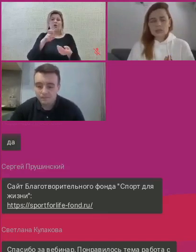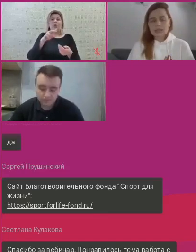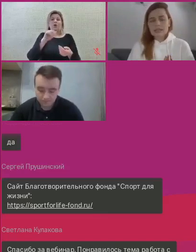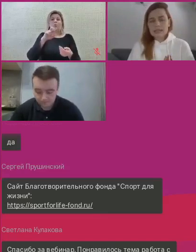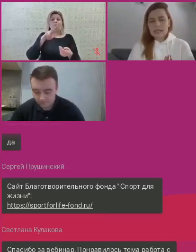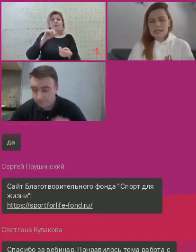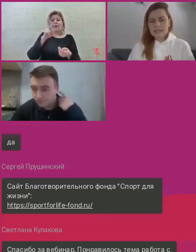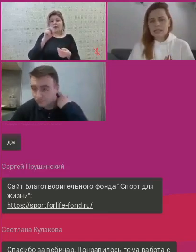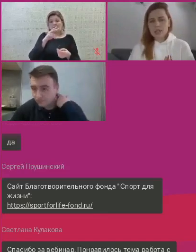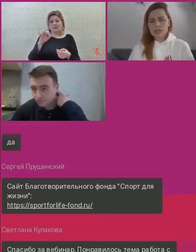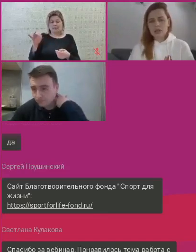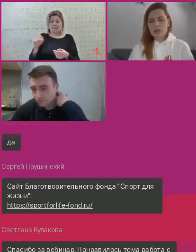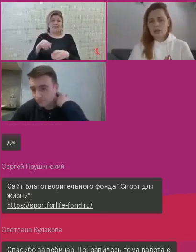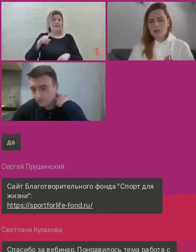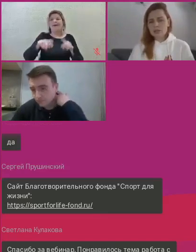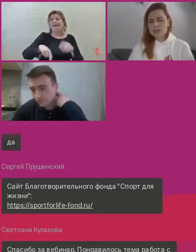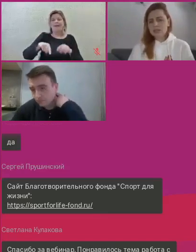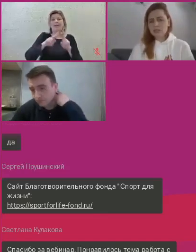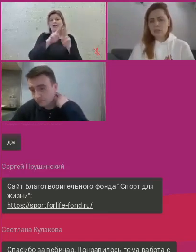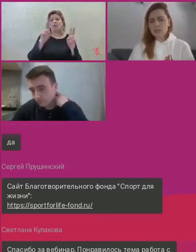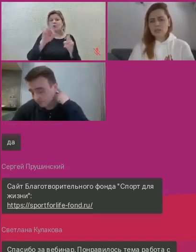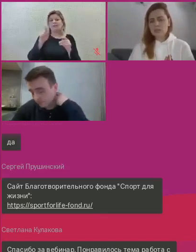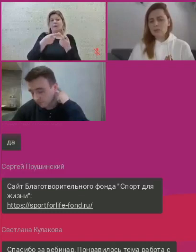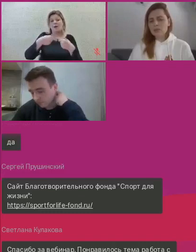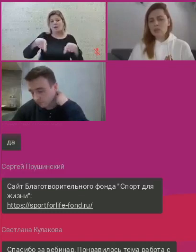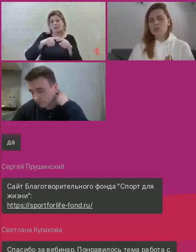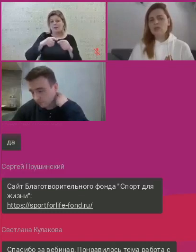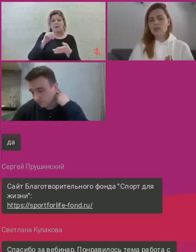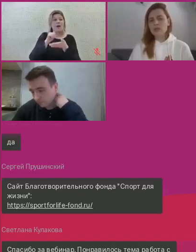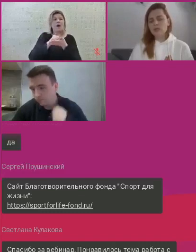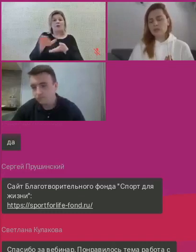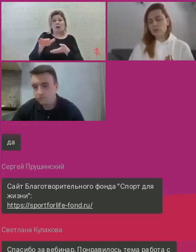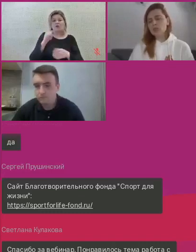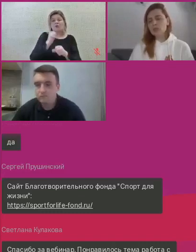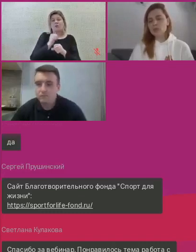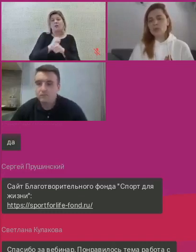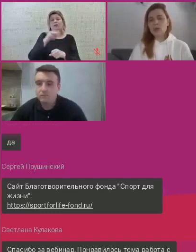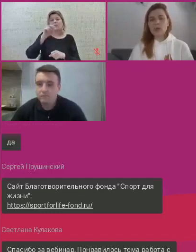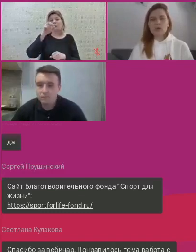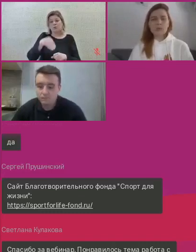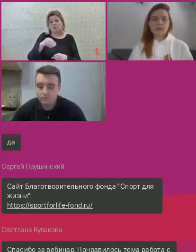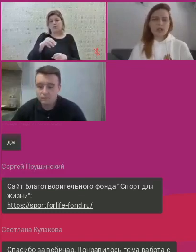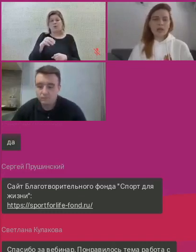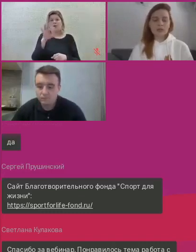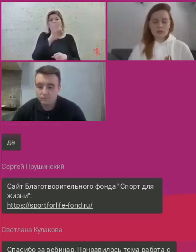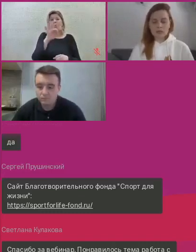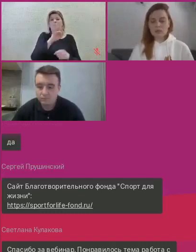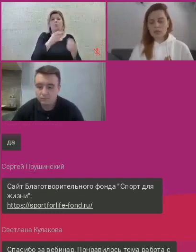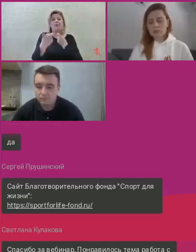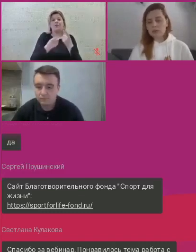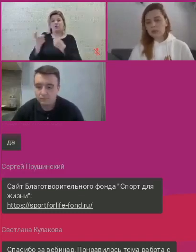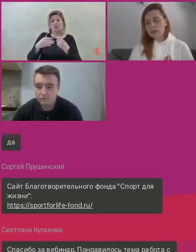из организации откажет сделать пост по привлечению волонтеров. Напишите пост. Привлекаю,